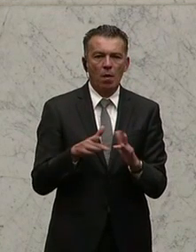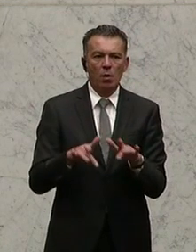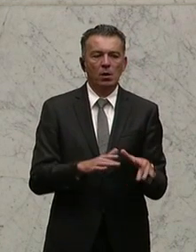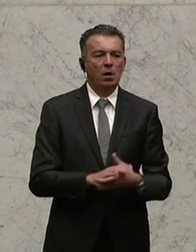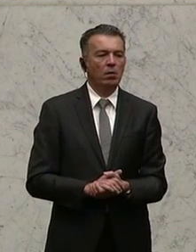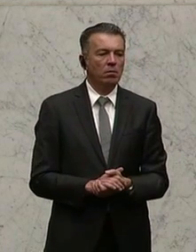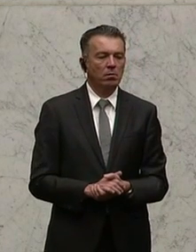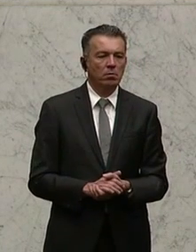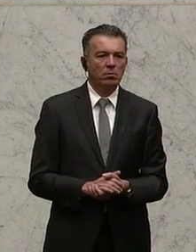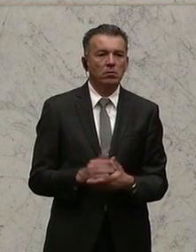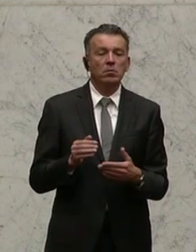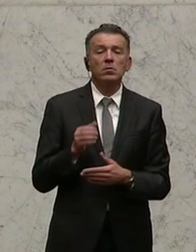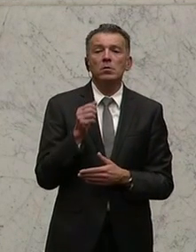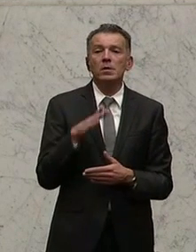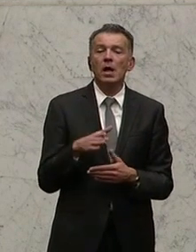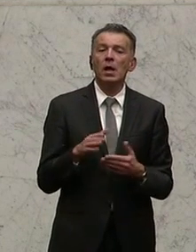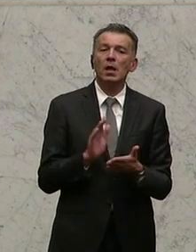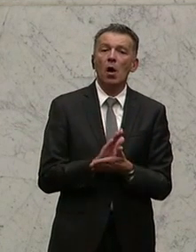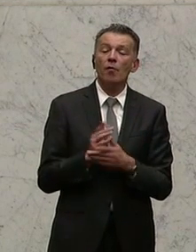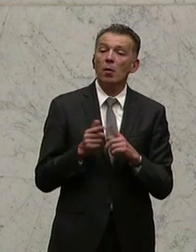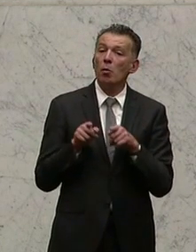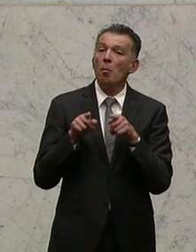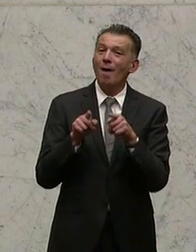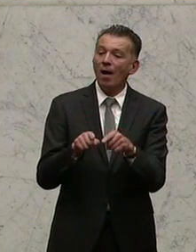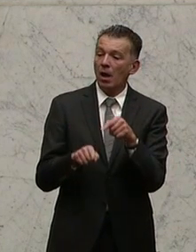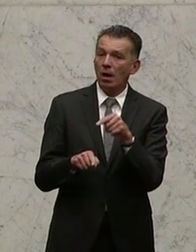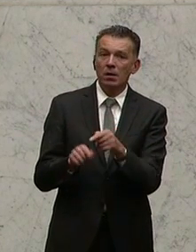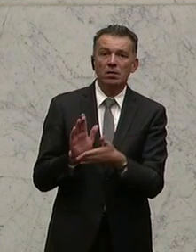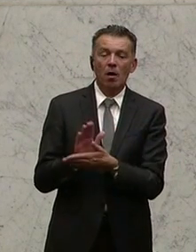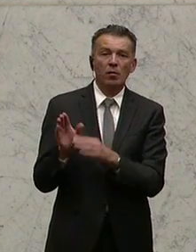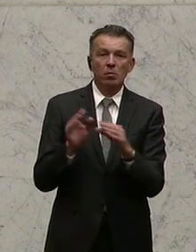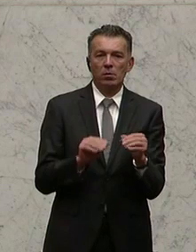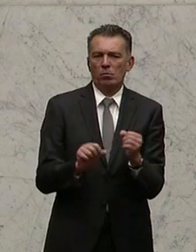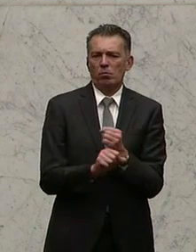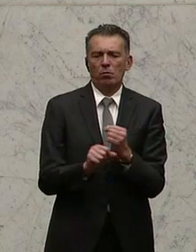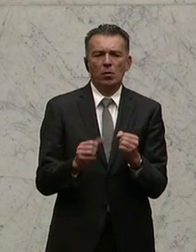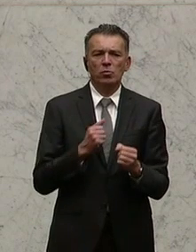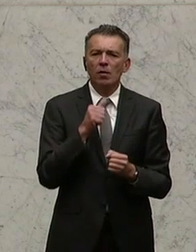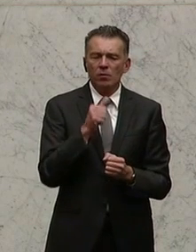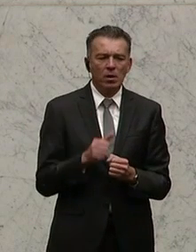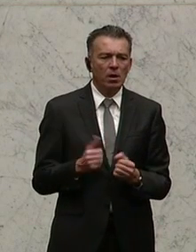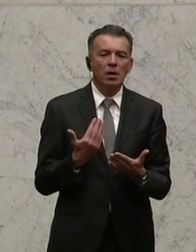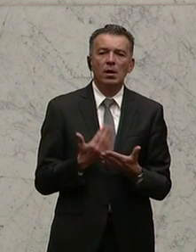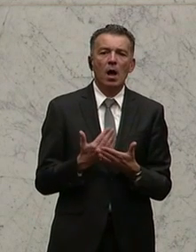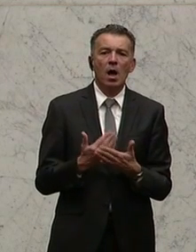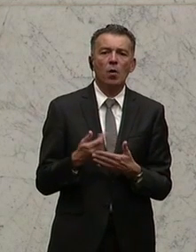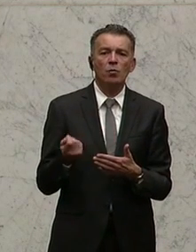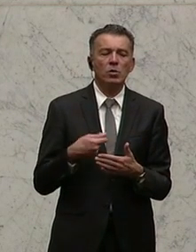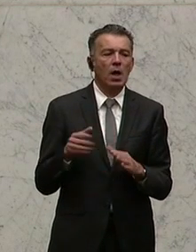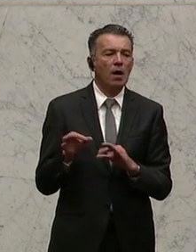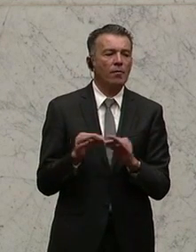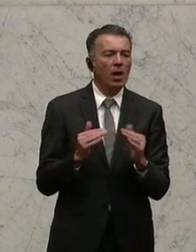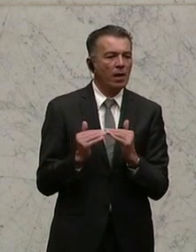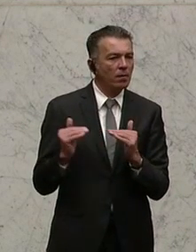täglichen Aufgaben können und konnten nicht im erforderlichen Ausmaß erbracht werden, was zu einer Zunahme von